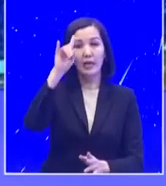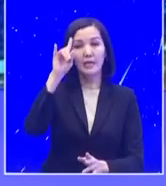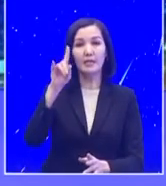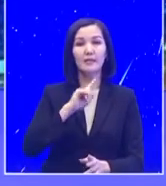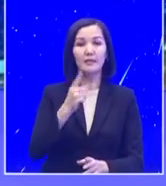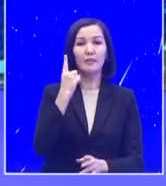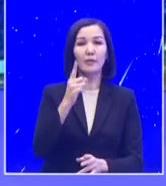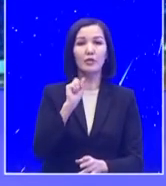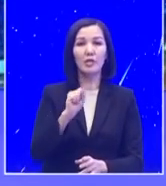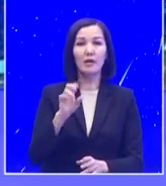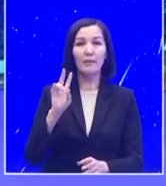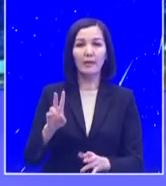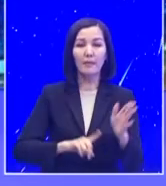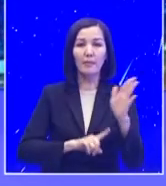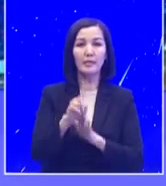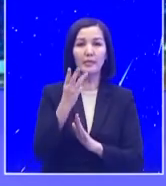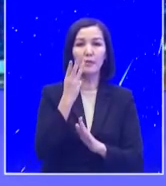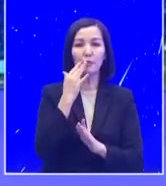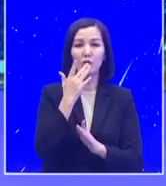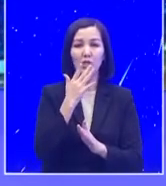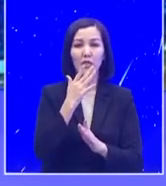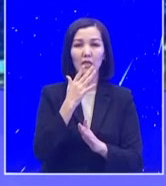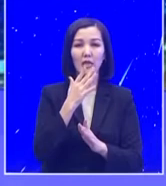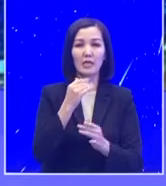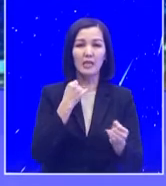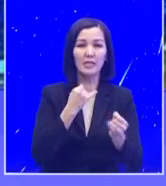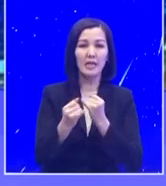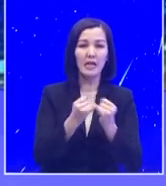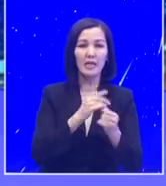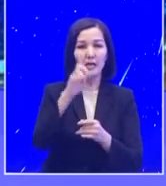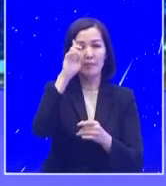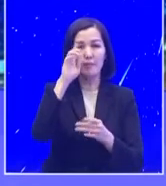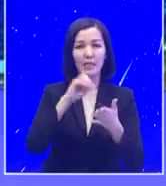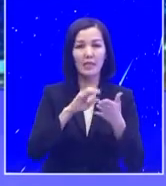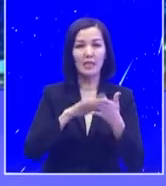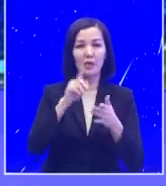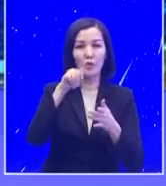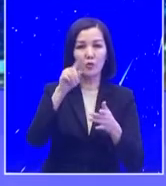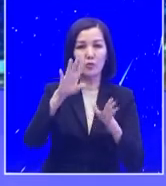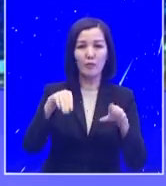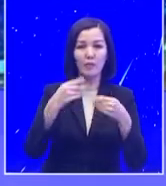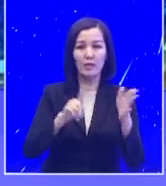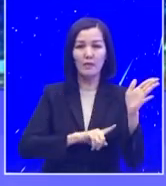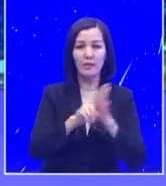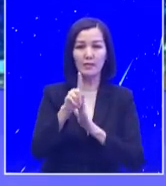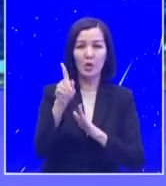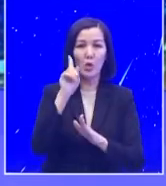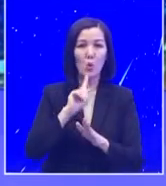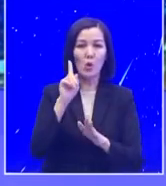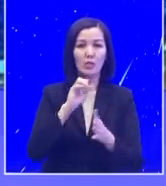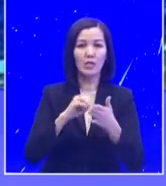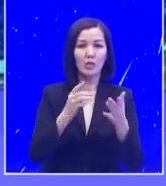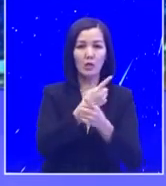Қазақстанда 1 ақпаннан бастап шетел автокөліктеріне сары түсті мемлекеттік тіркеу нөмірлері беріле бастады. Бірақ уақытша тіркеу